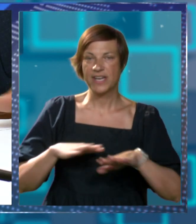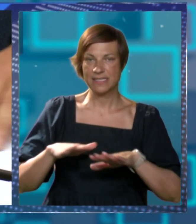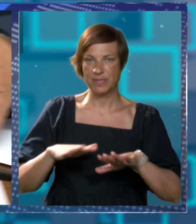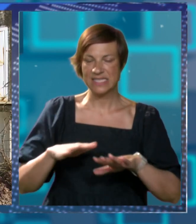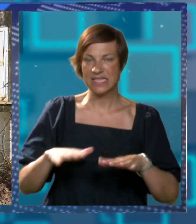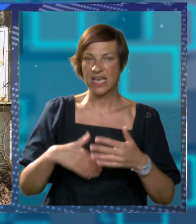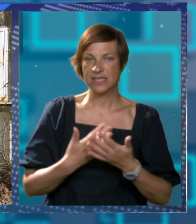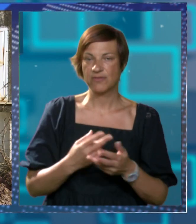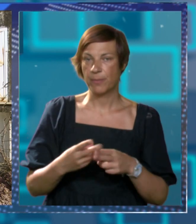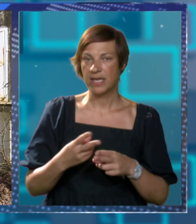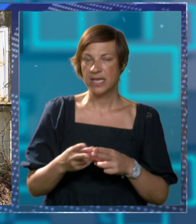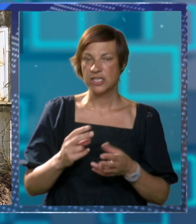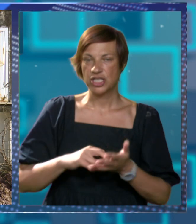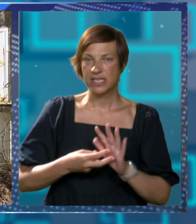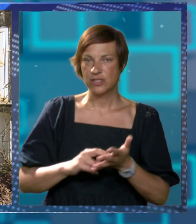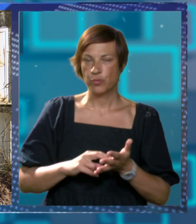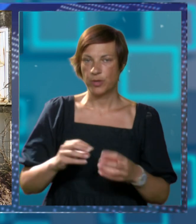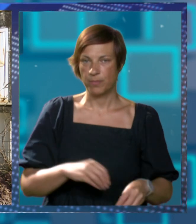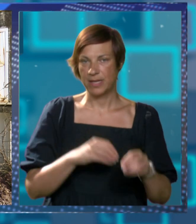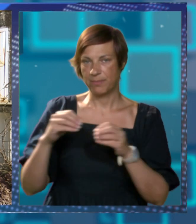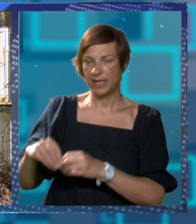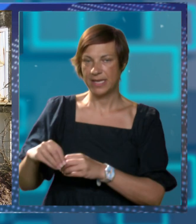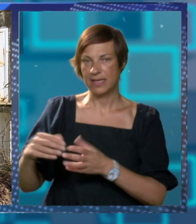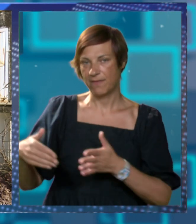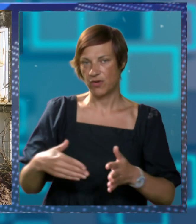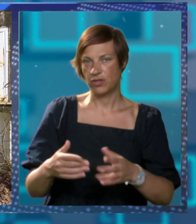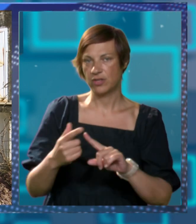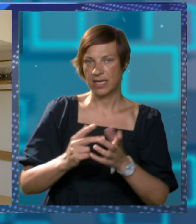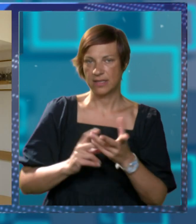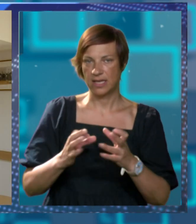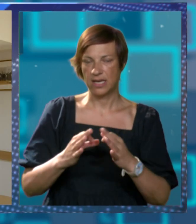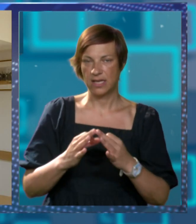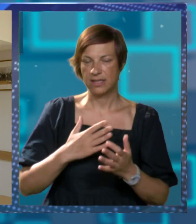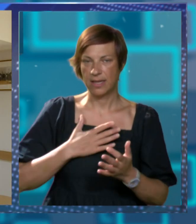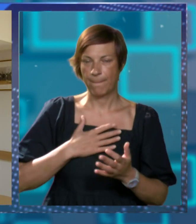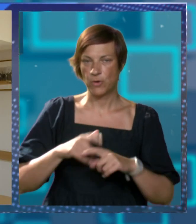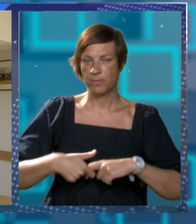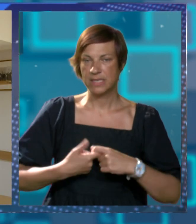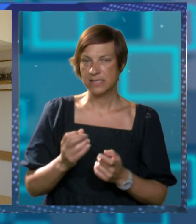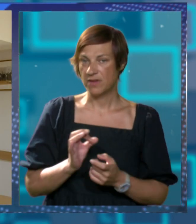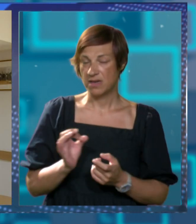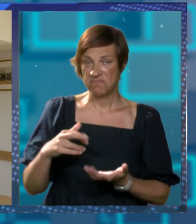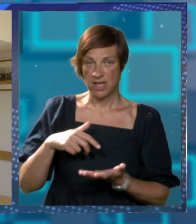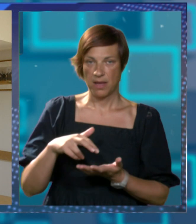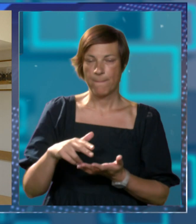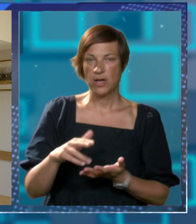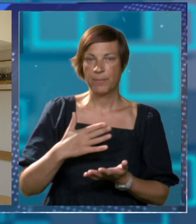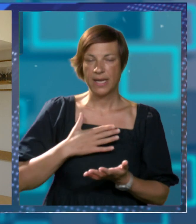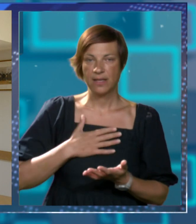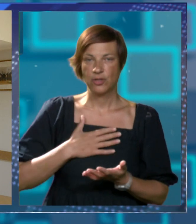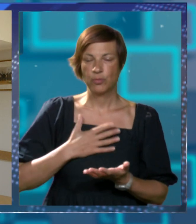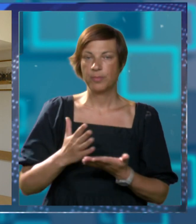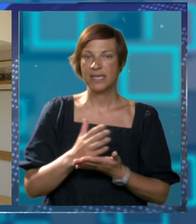resornim ministarstvom, a riješeni su i problemi izmještanja vodotoka Tarante. Po meni stvar ide u najboljem redu.